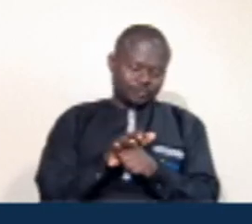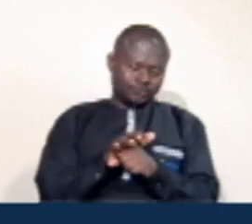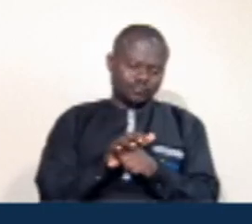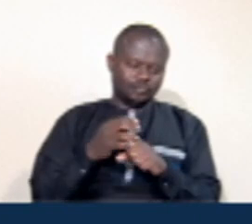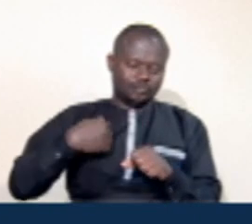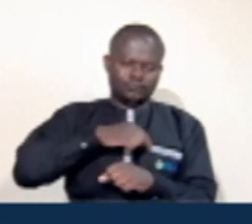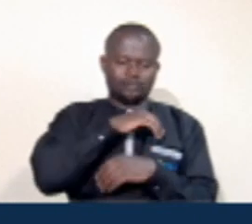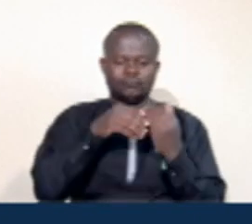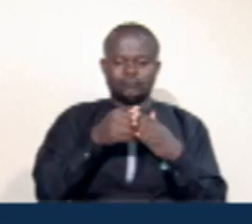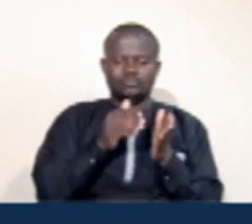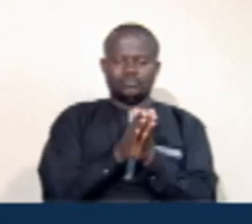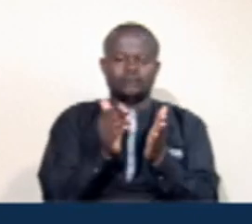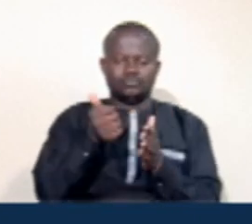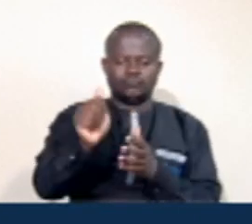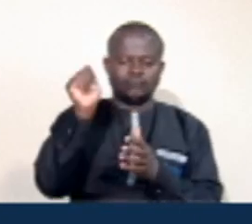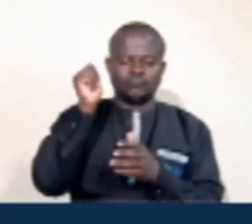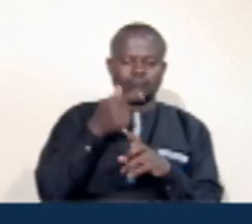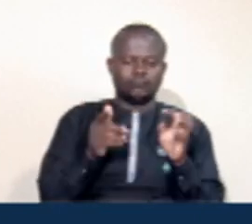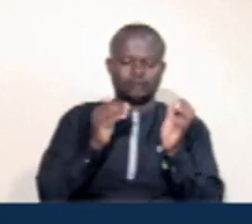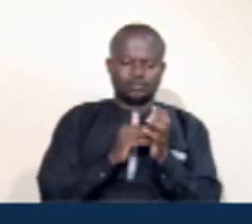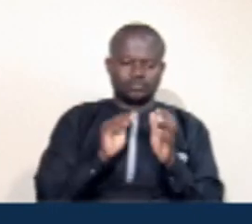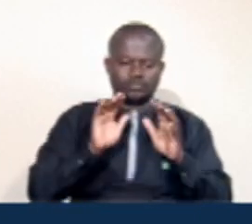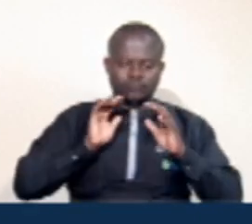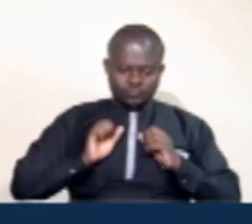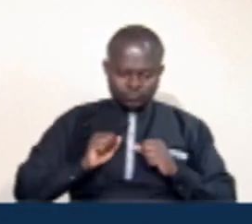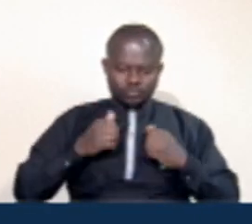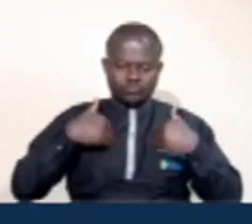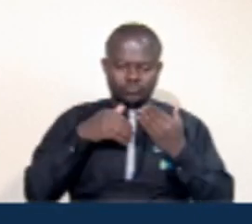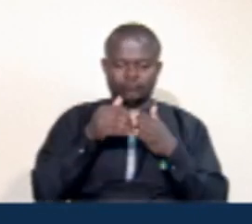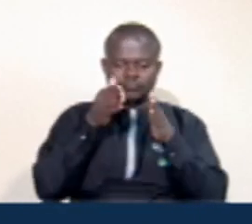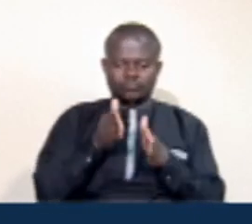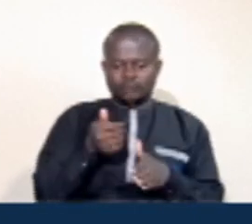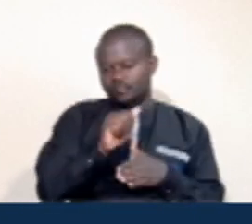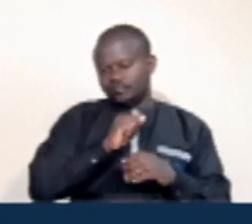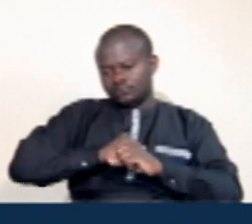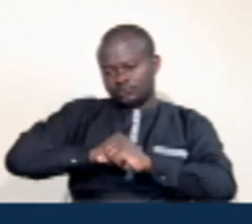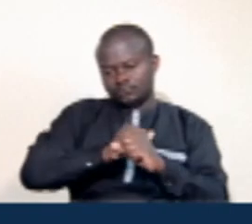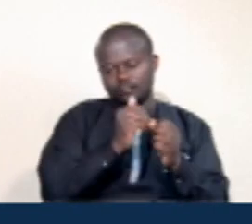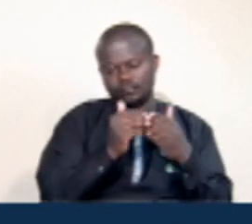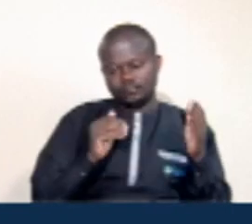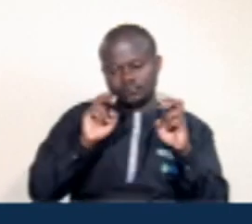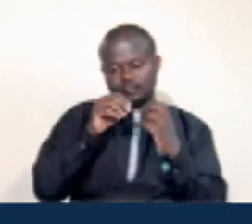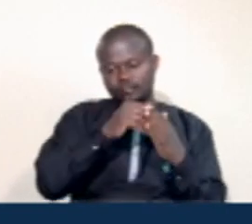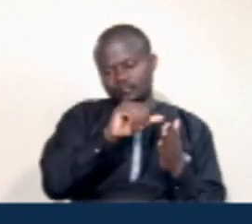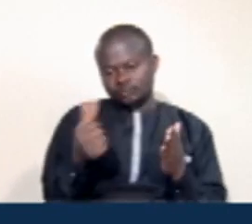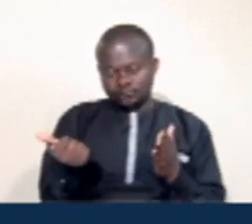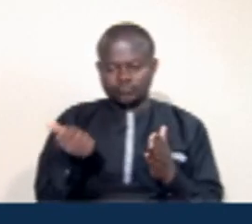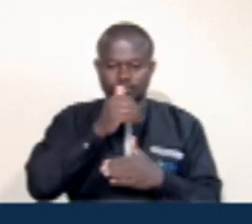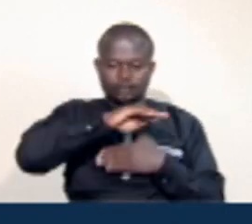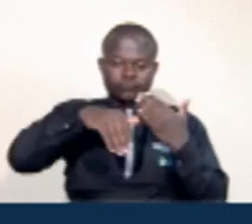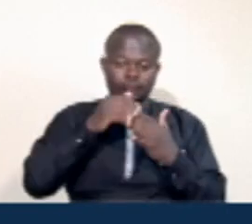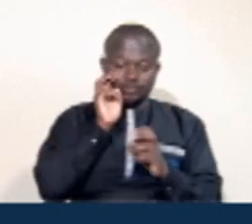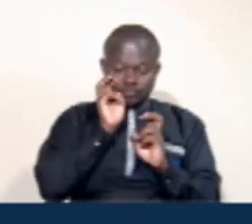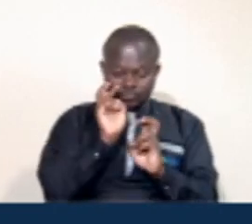muri rusange numva ari ibyo ngibyo ariko kwirinda ubuzima bw'umuntu niwe ubanza kuburinda mbere y'uko abantu baburinda buri muntu wese